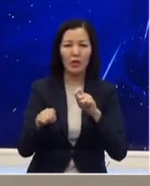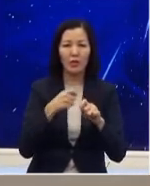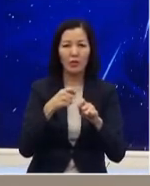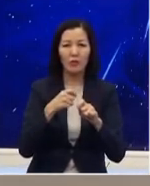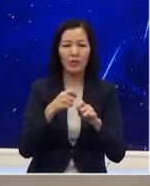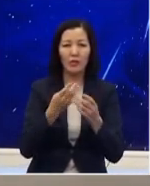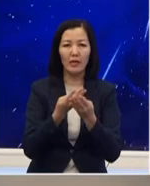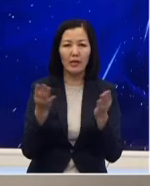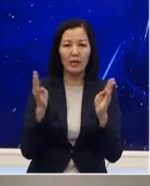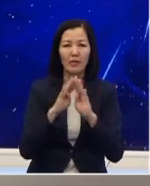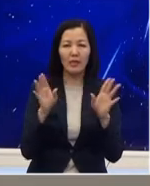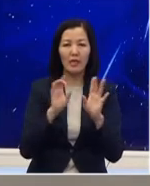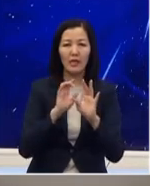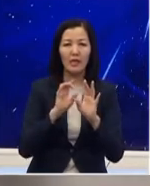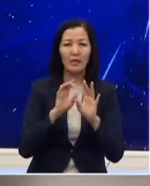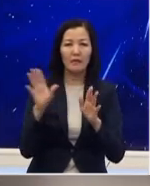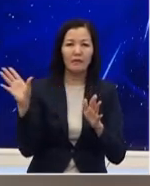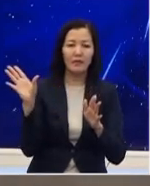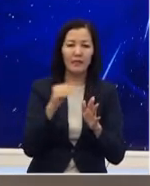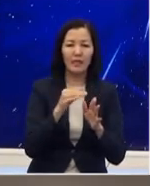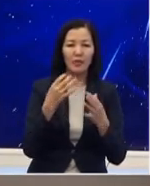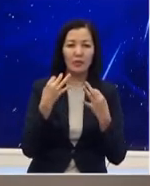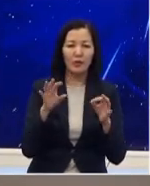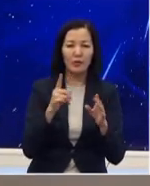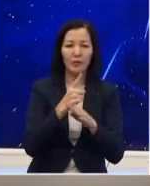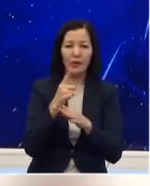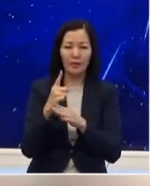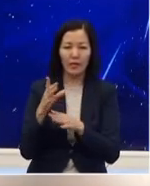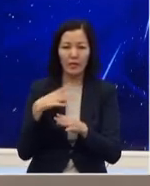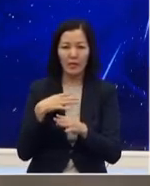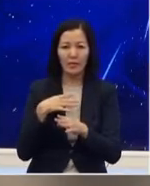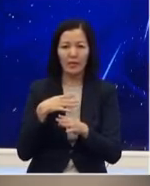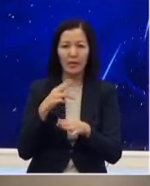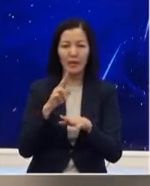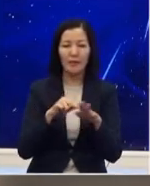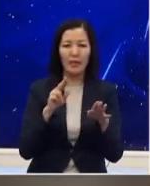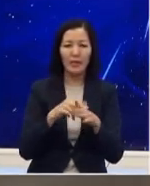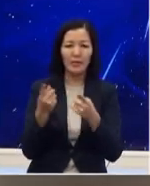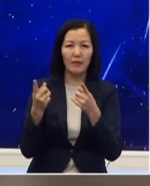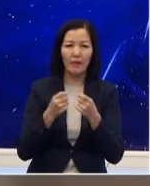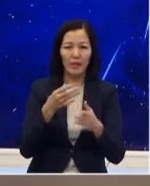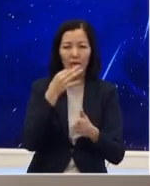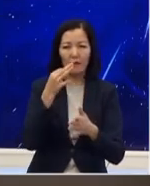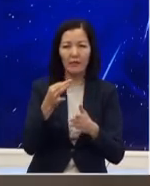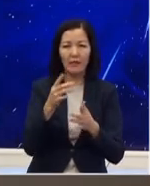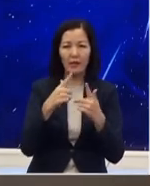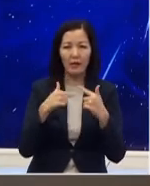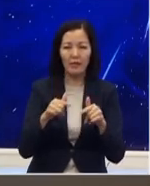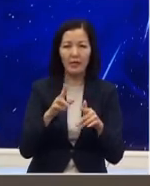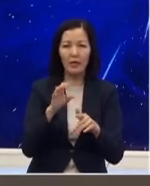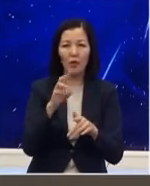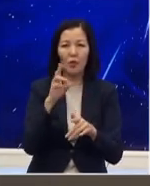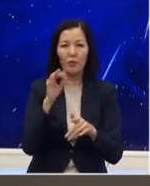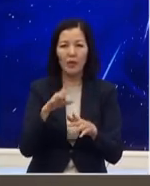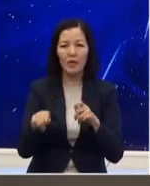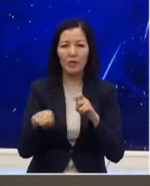нарушений карантина и распустила собравшихся сельчан по домам. Также полицейские привлекли к ответственности организатора